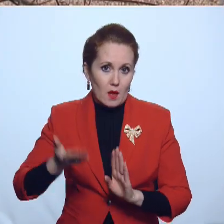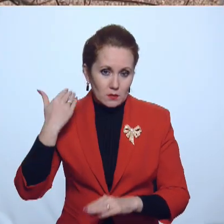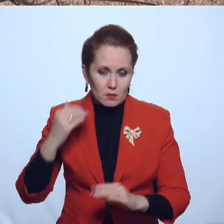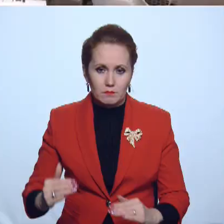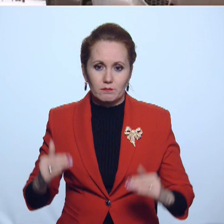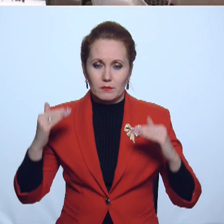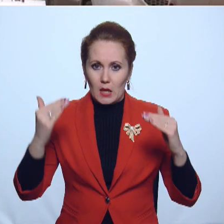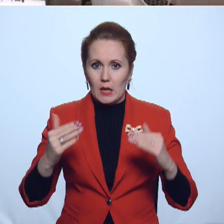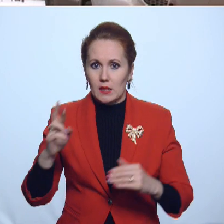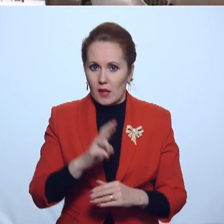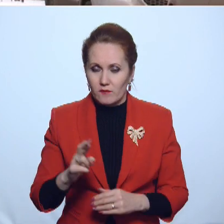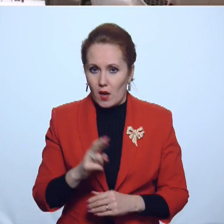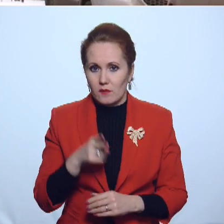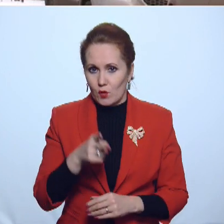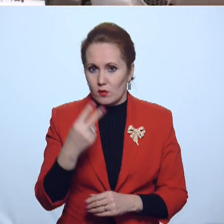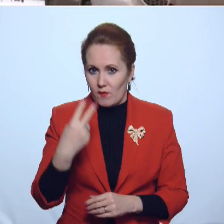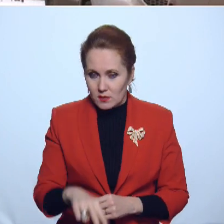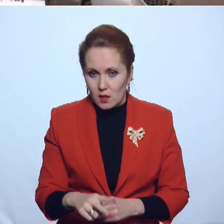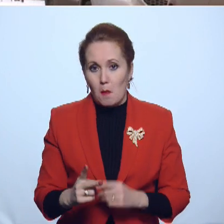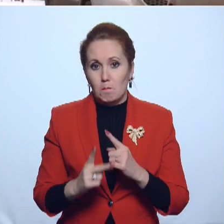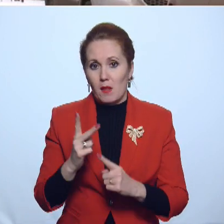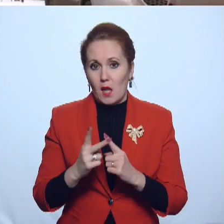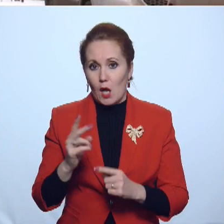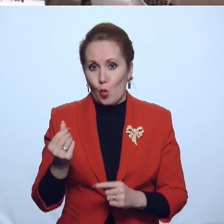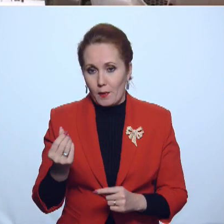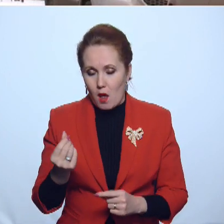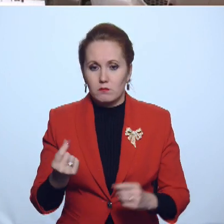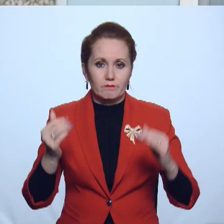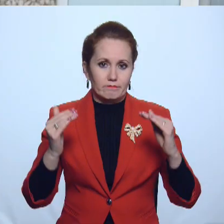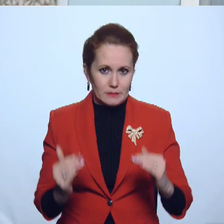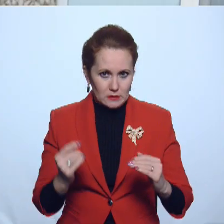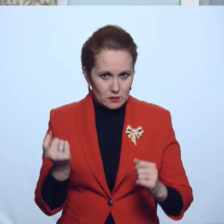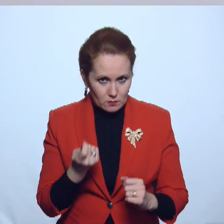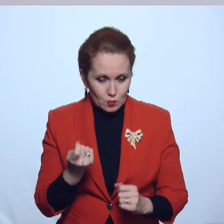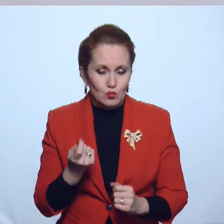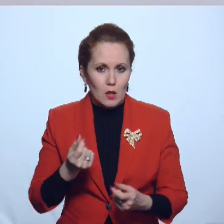2020-го менее чем на 1,5 рубля. Это скомпенсировало влияние инфляции.